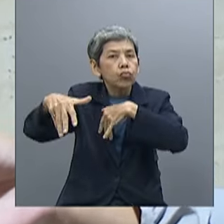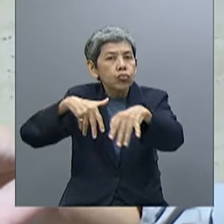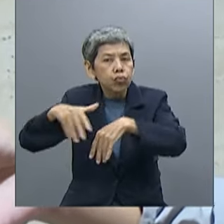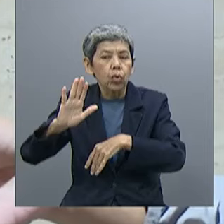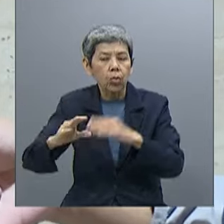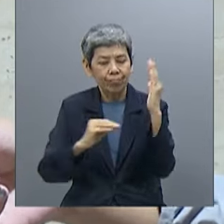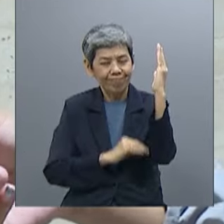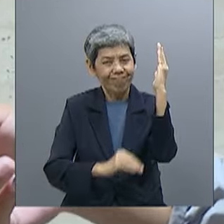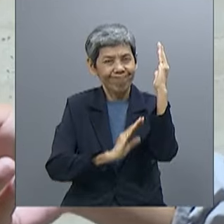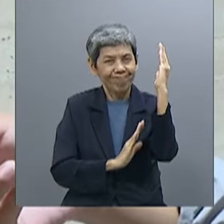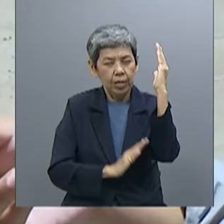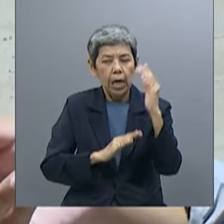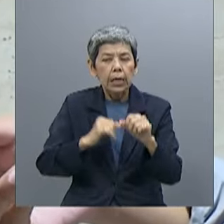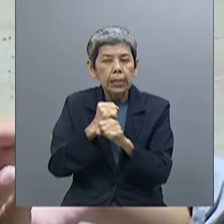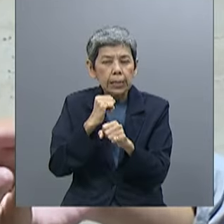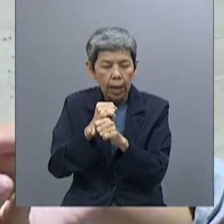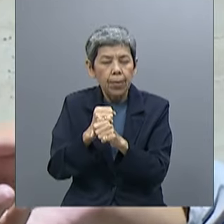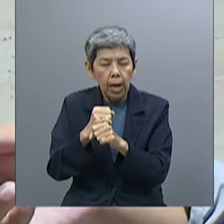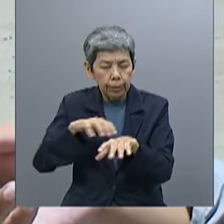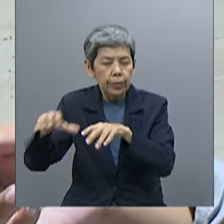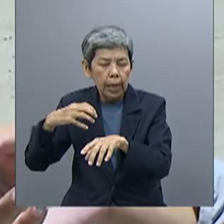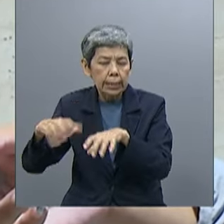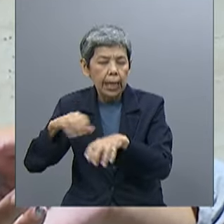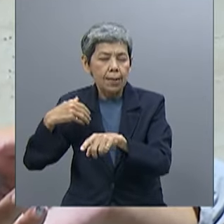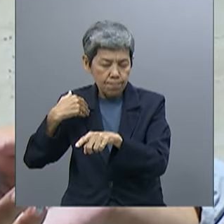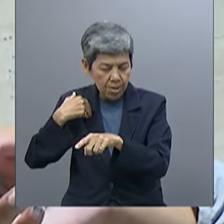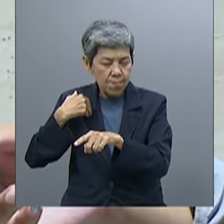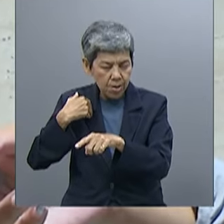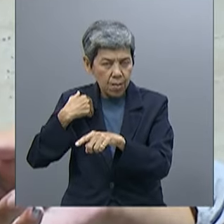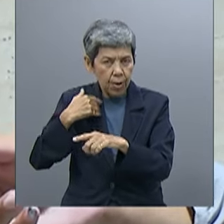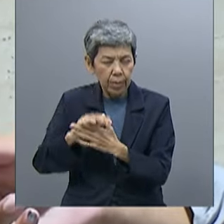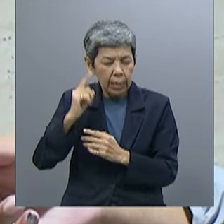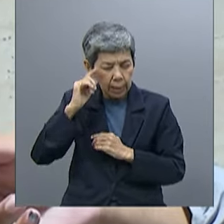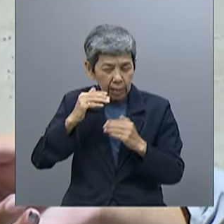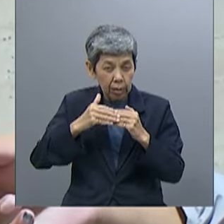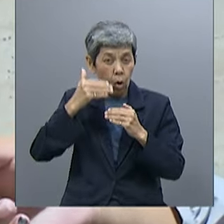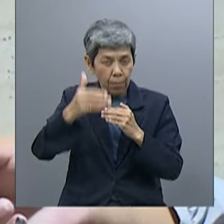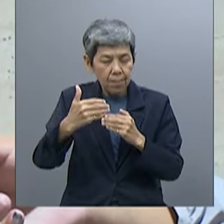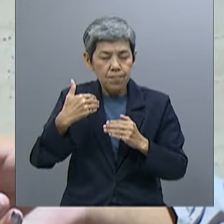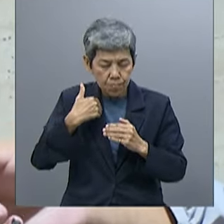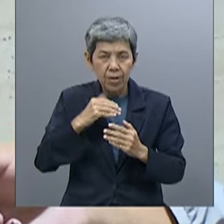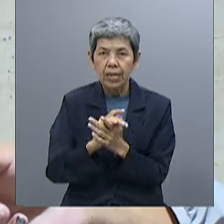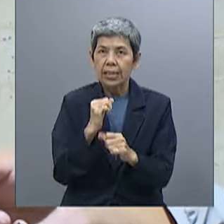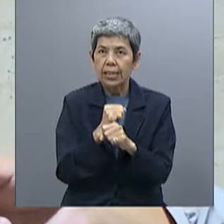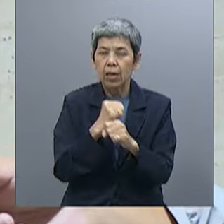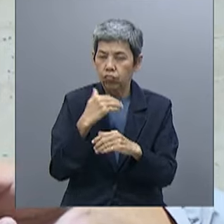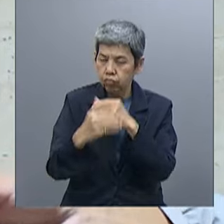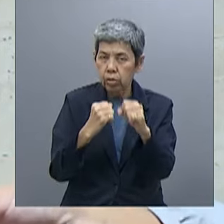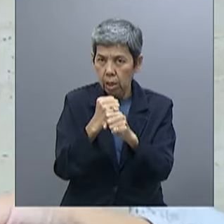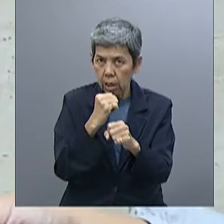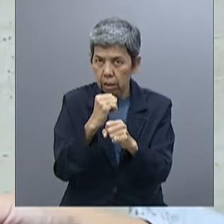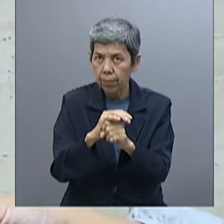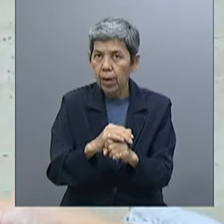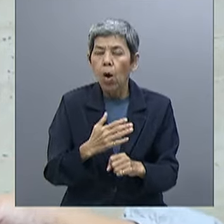นที่ซึ่งเหมือนเขาสร้างสถานการณ์โหลเลี้ยงสถานการณ์ไว้แล้วแต่ว่าเขาต่อไปก็คือเขาหวังว่าให้มีการขับเคลื่อนอย่างต่างๆซึ่งเข